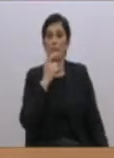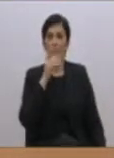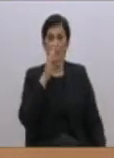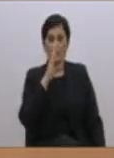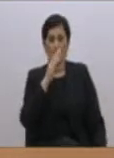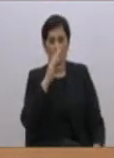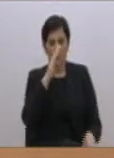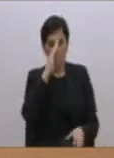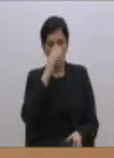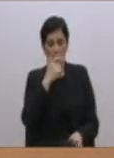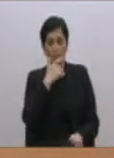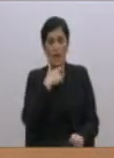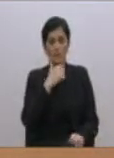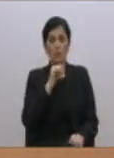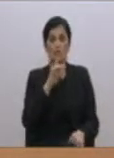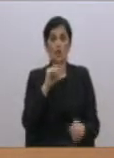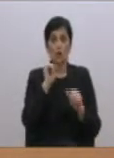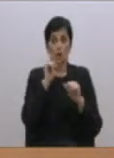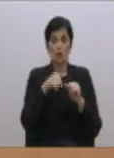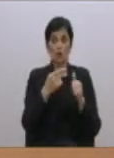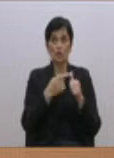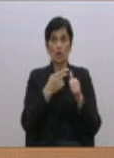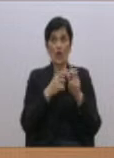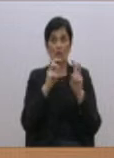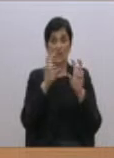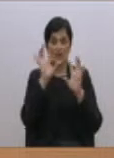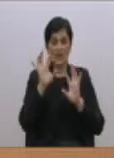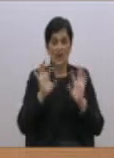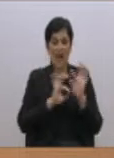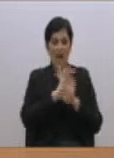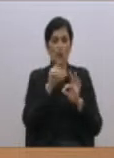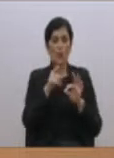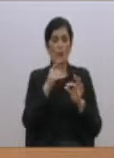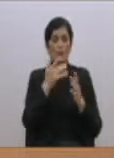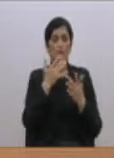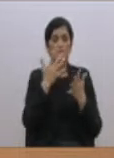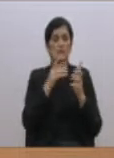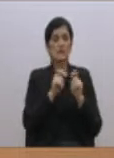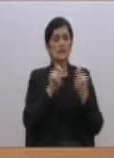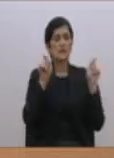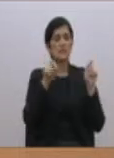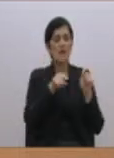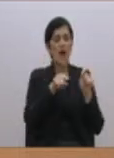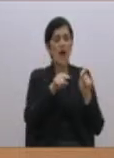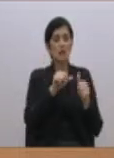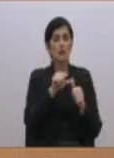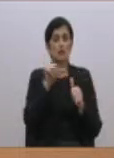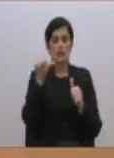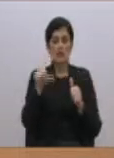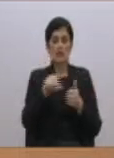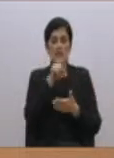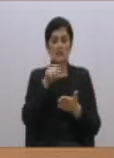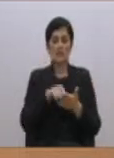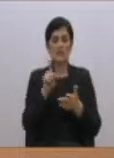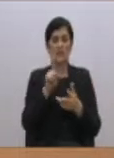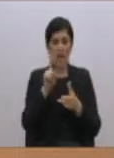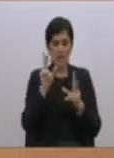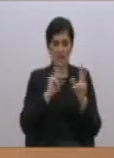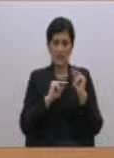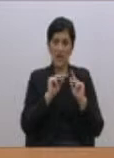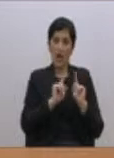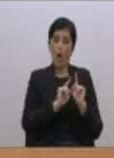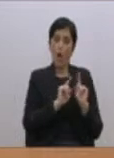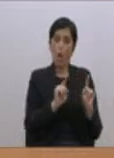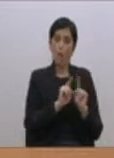შეგიძლიათ დაასახელოთ წარმოდგენილ კანონპროექტში საჯაროების გარდა რაიმე ხი რაც გაითვალისწინეთ, რასაც აყენებდა ან